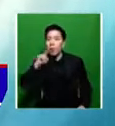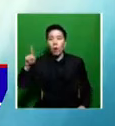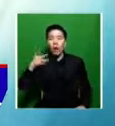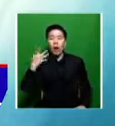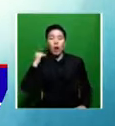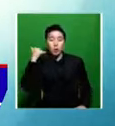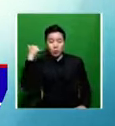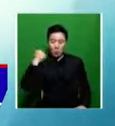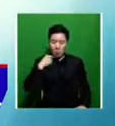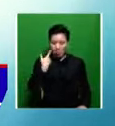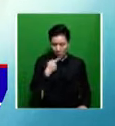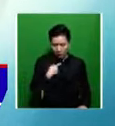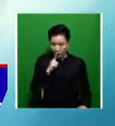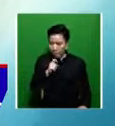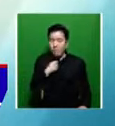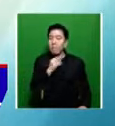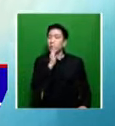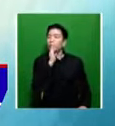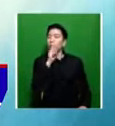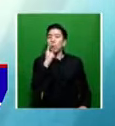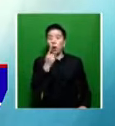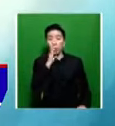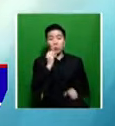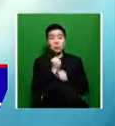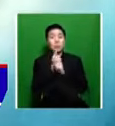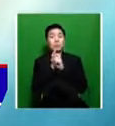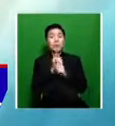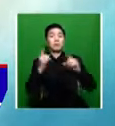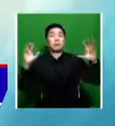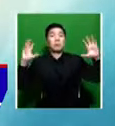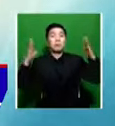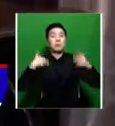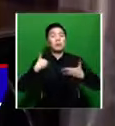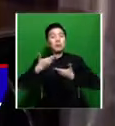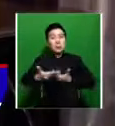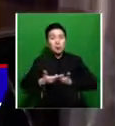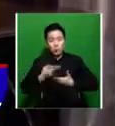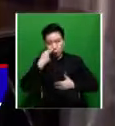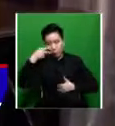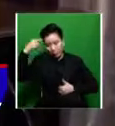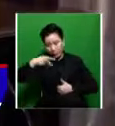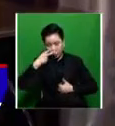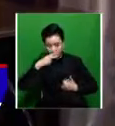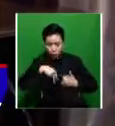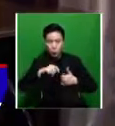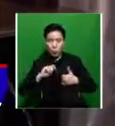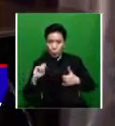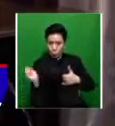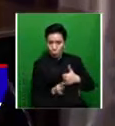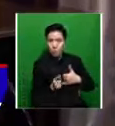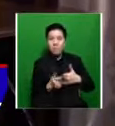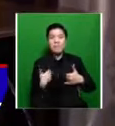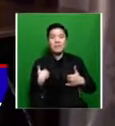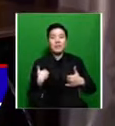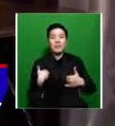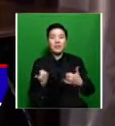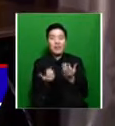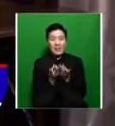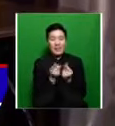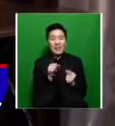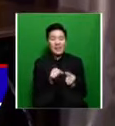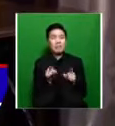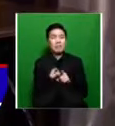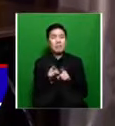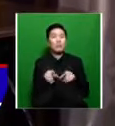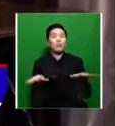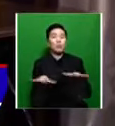ติดต่อไปต้องบอกตามความจริงข้อที่4ถ้าไม่ทำตามนี้เราจะเชิญมาดูแลพิเศษและมีโทษนะครับตัวเลขพวกนี้เป็นตัวเลขป